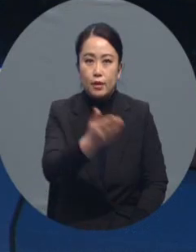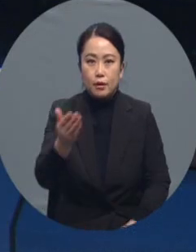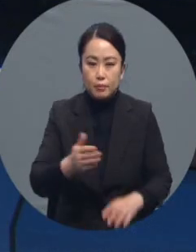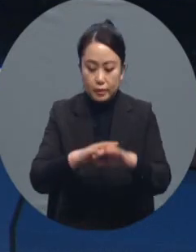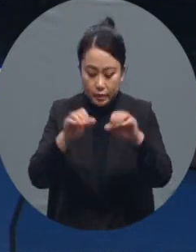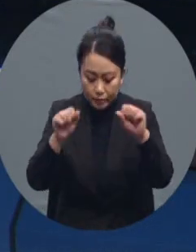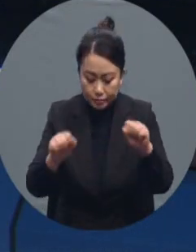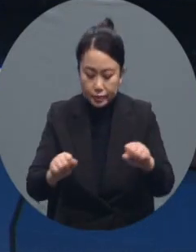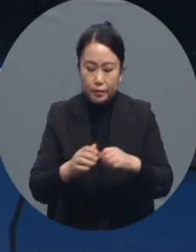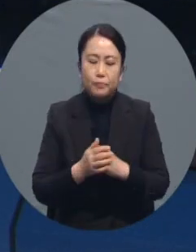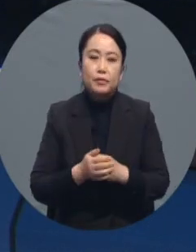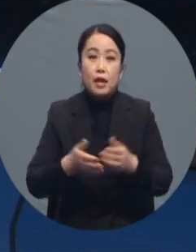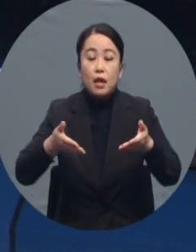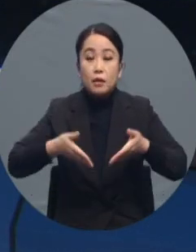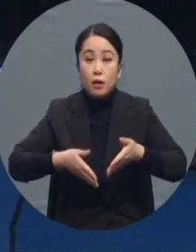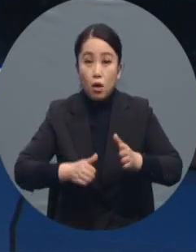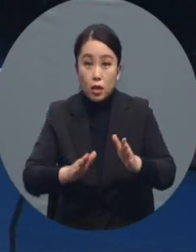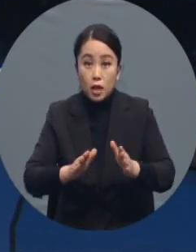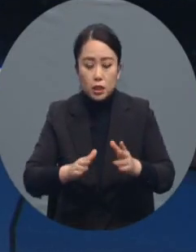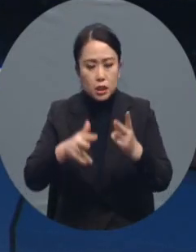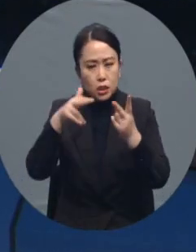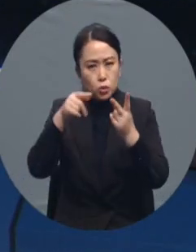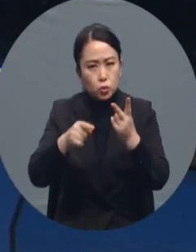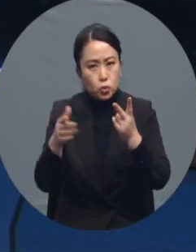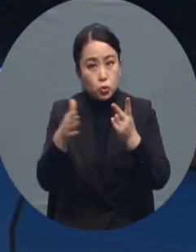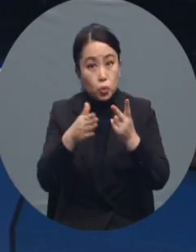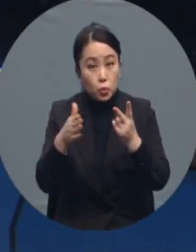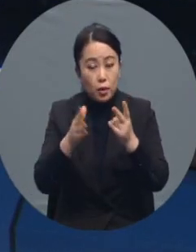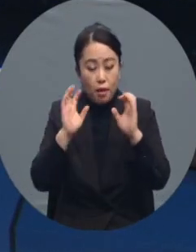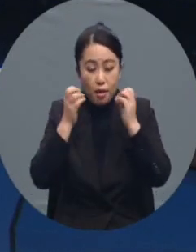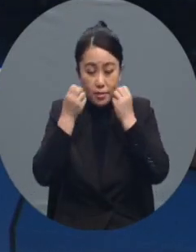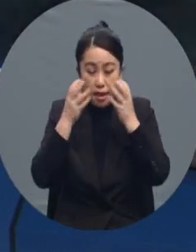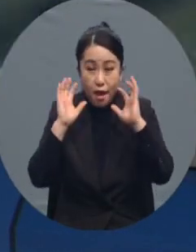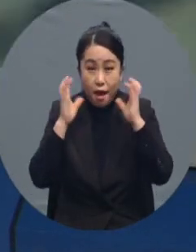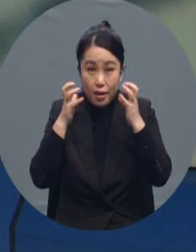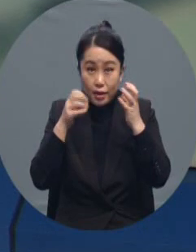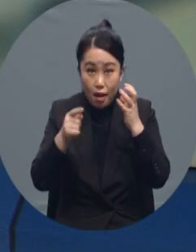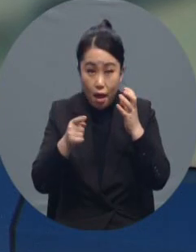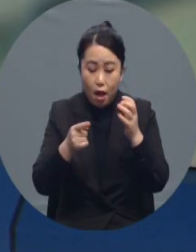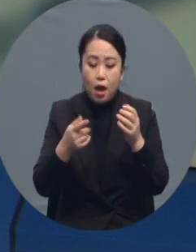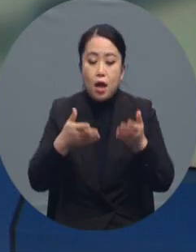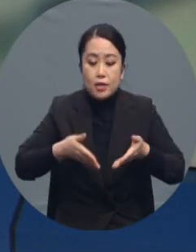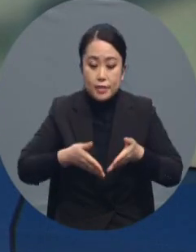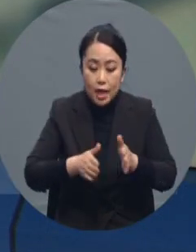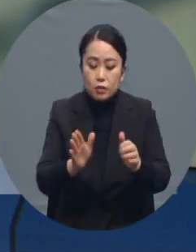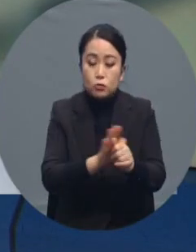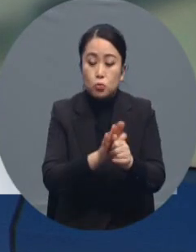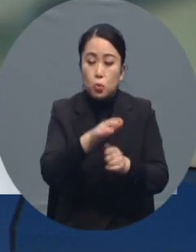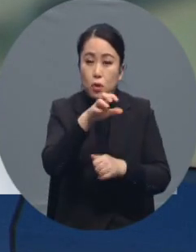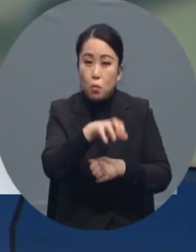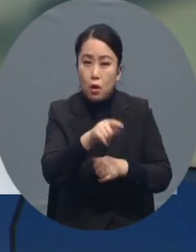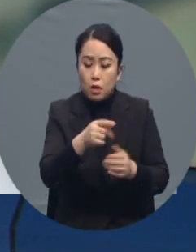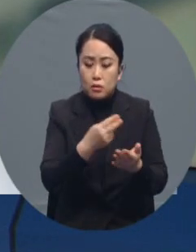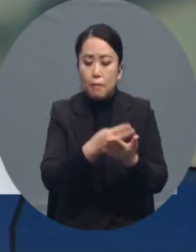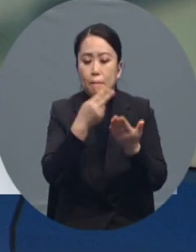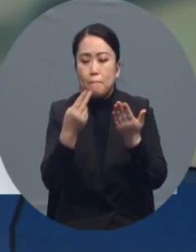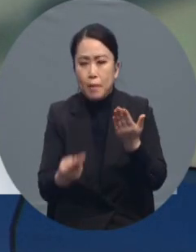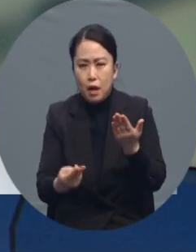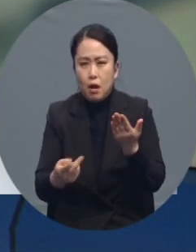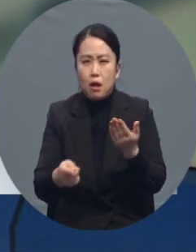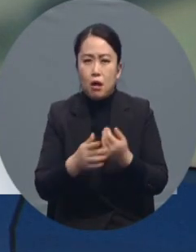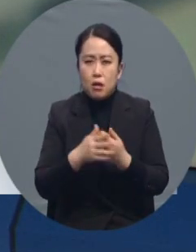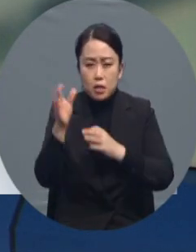여러분 안녕하십니까? 태어난 지 2주도 채 되지 않은 신생아가 산후조리원에서 낙상사고를 입었습니다.